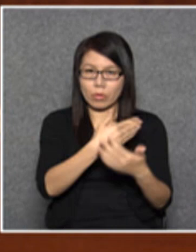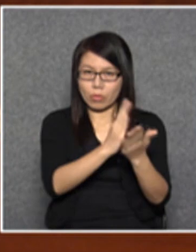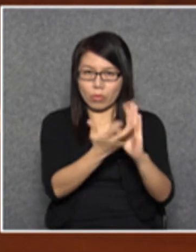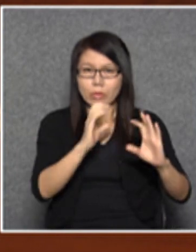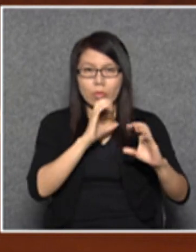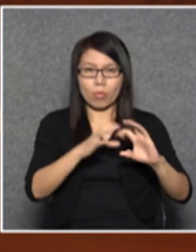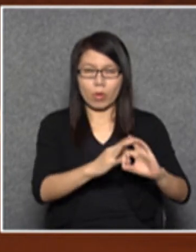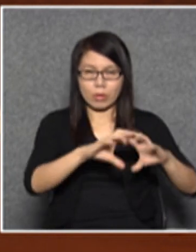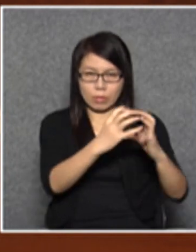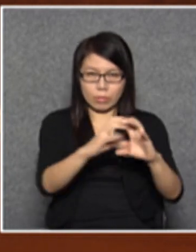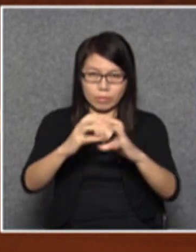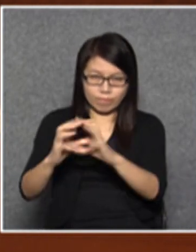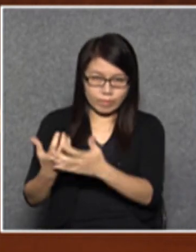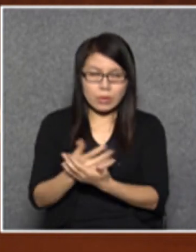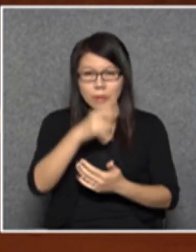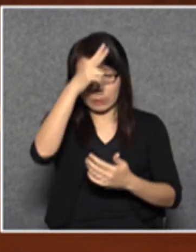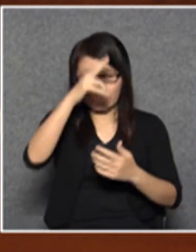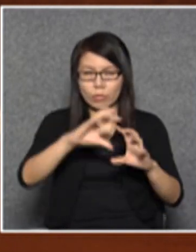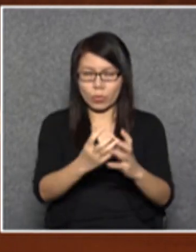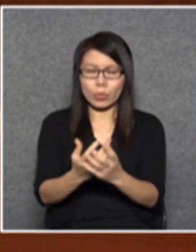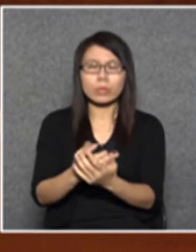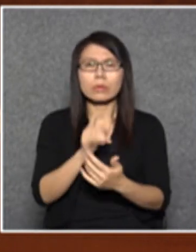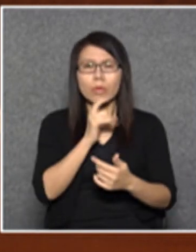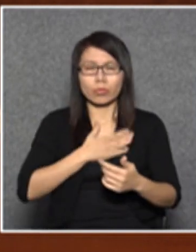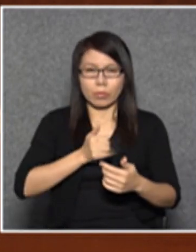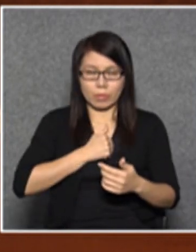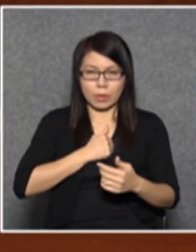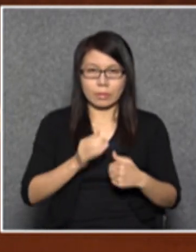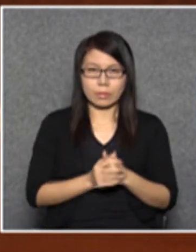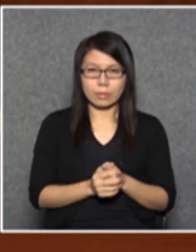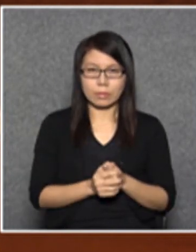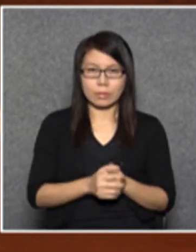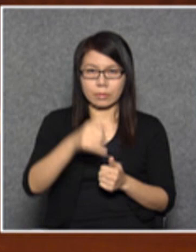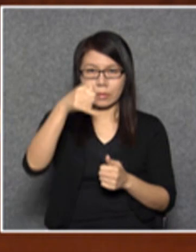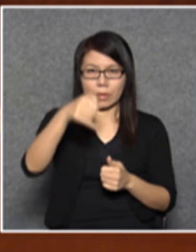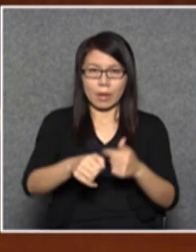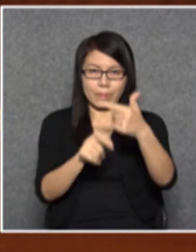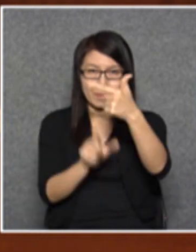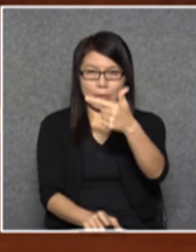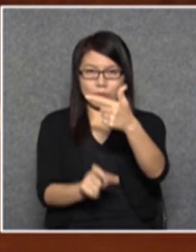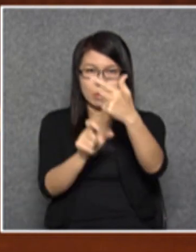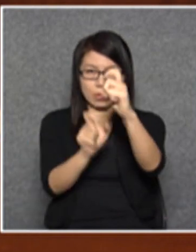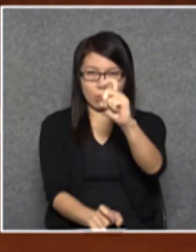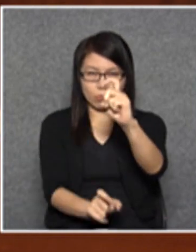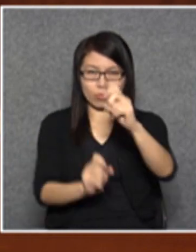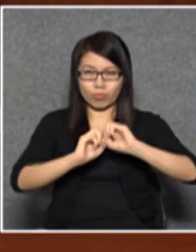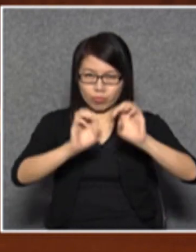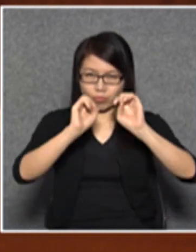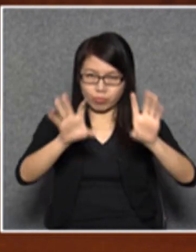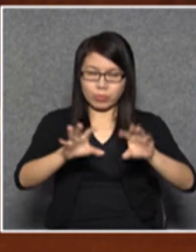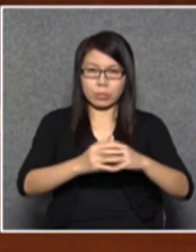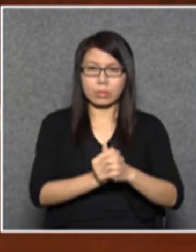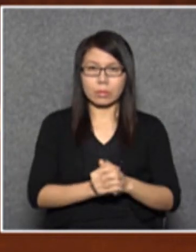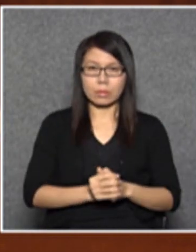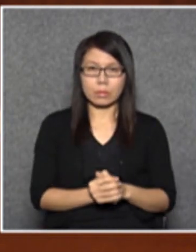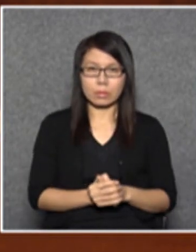決策局同埋政府部門咧，準備在下個月，即係八月同埋九月咧推出。我哋連